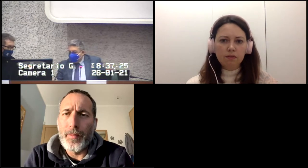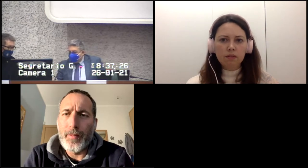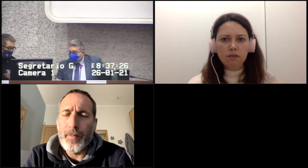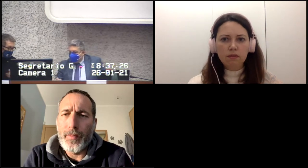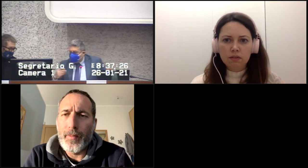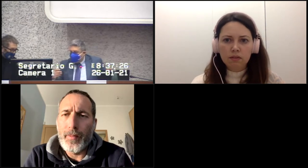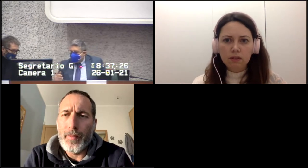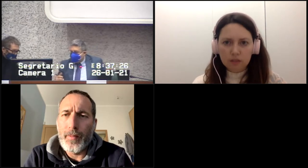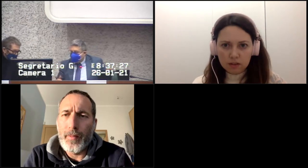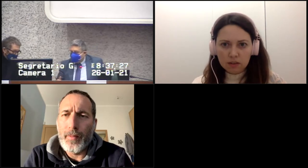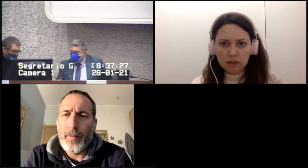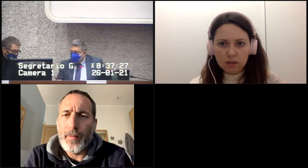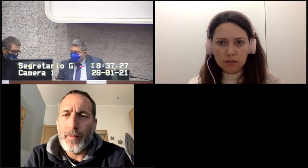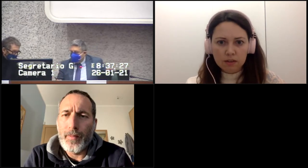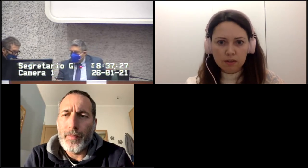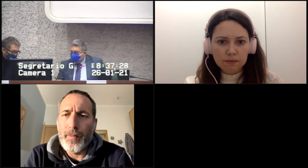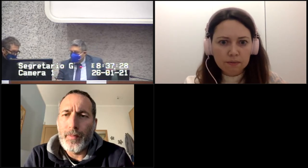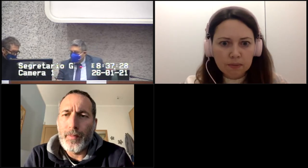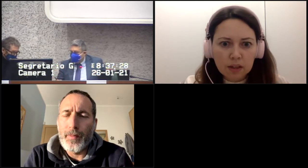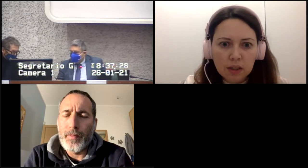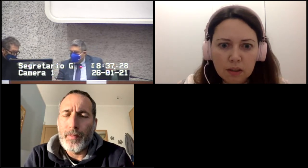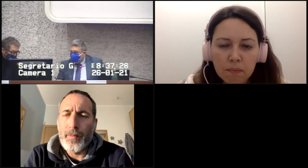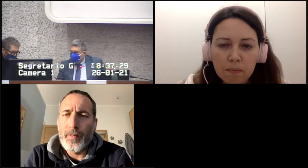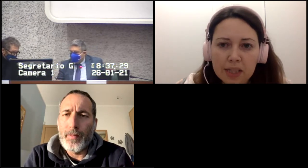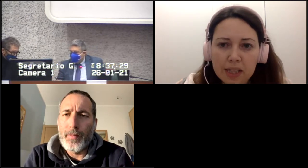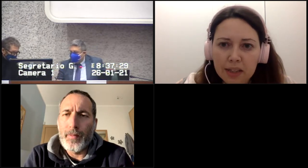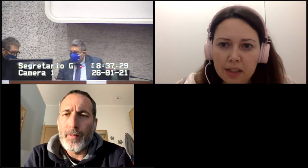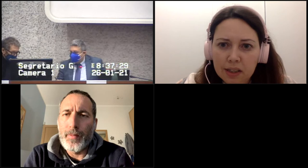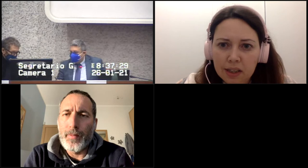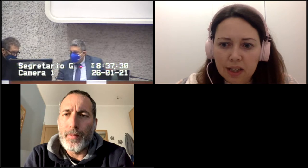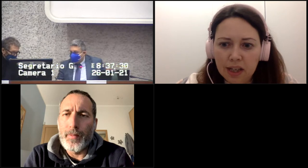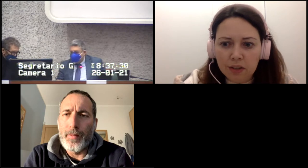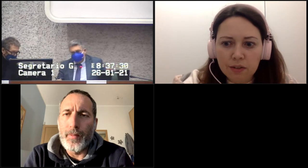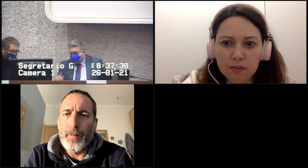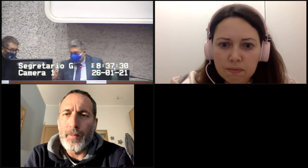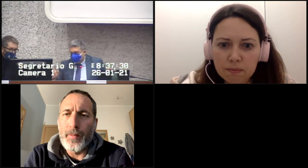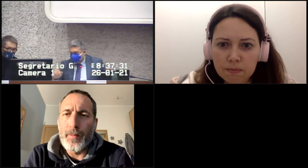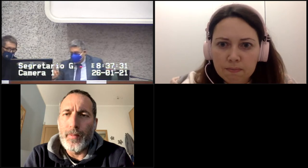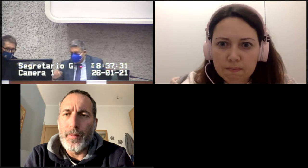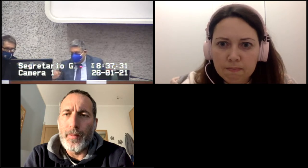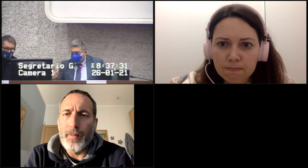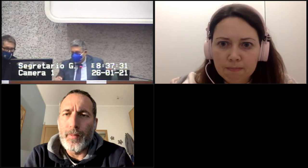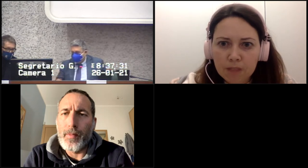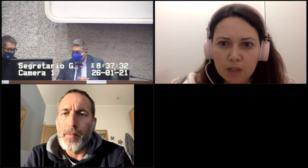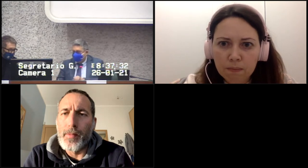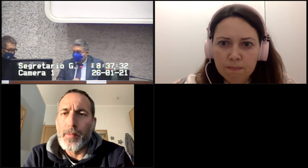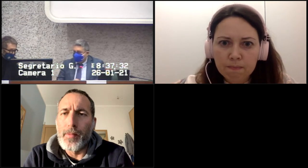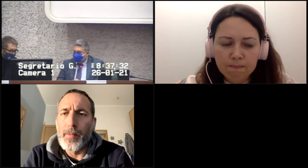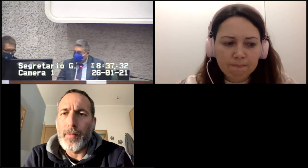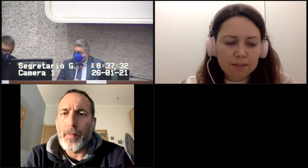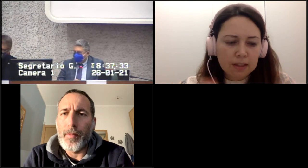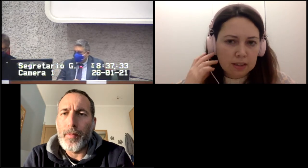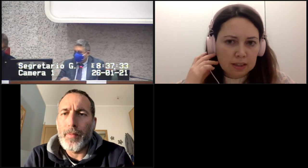Roberta Perego, si faccia sentire però. Mi sente, segretario? Non